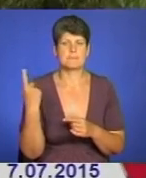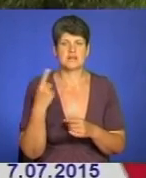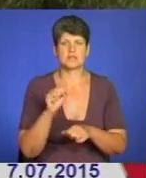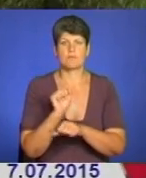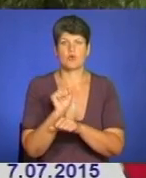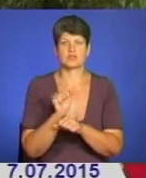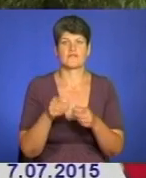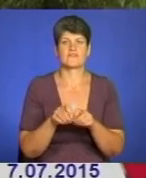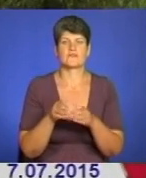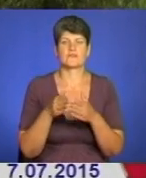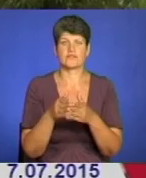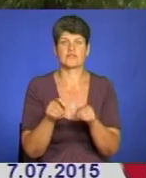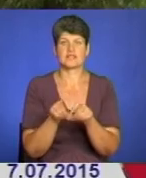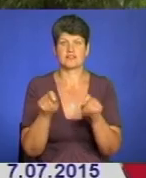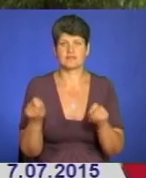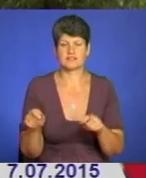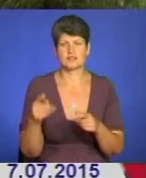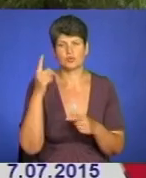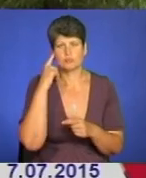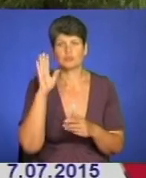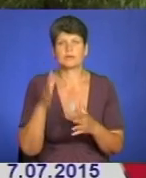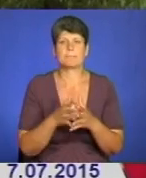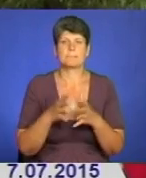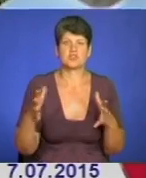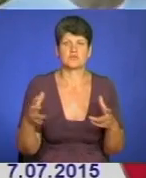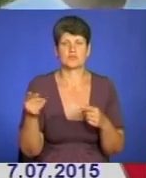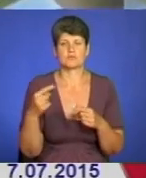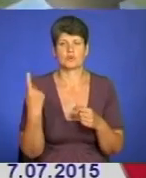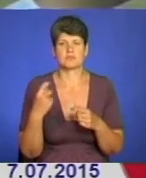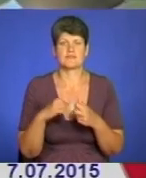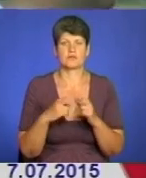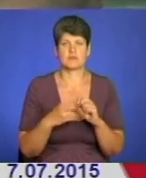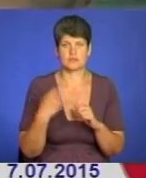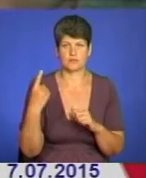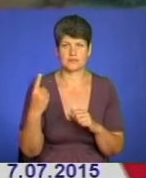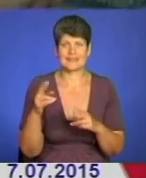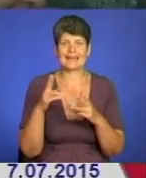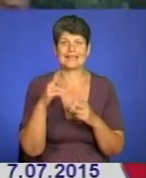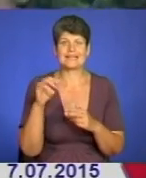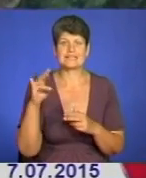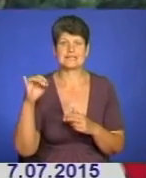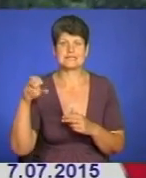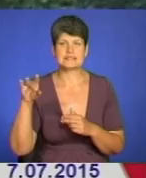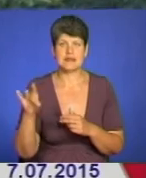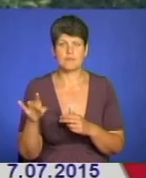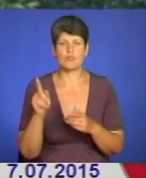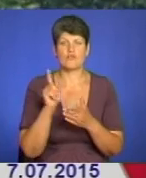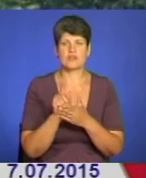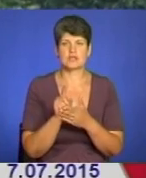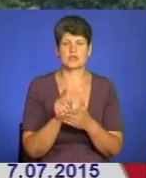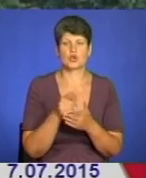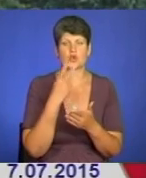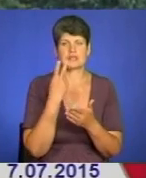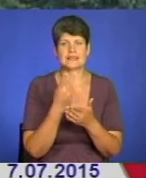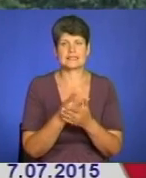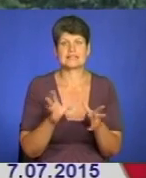відкривається. Надіємося, що таких портів буде більше і на Тернопільщині, і на Франківщині. Дністер ми повинні розглядати як спільне надбання.